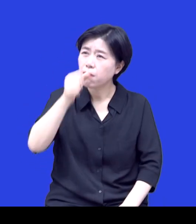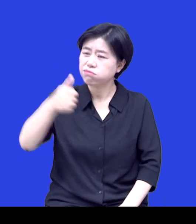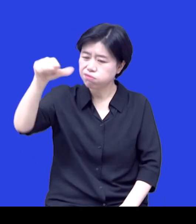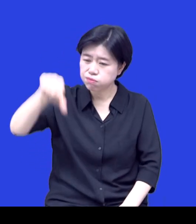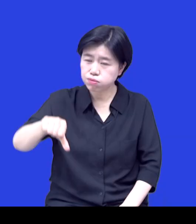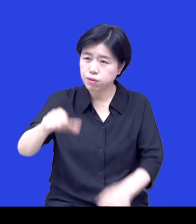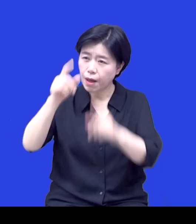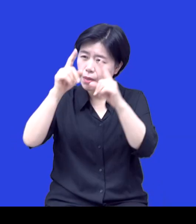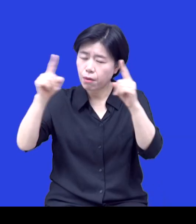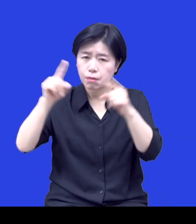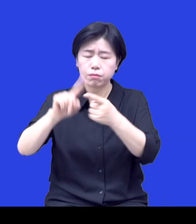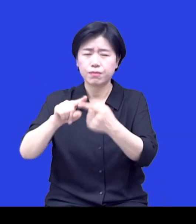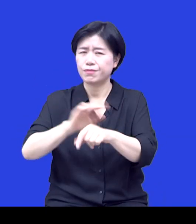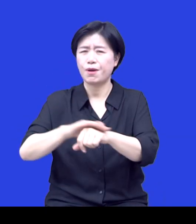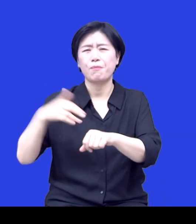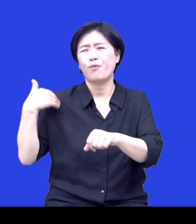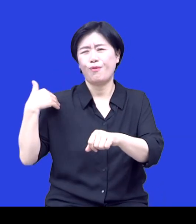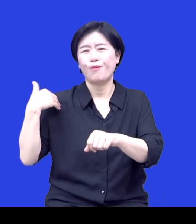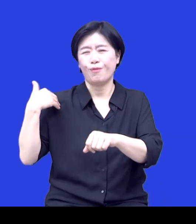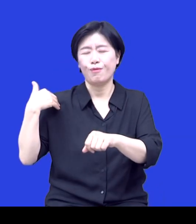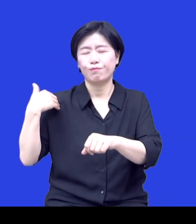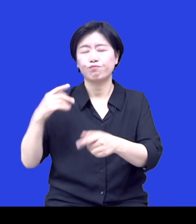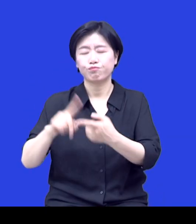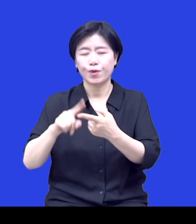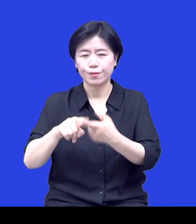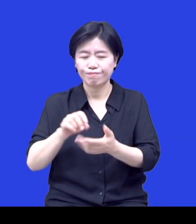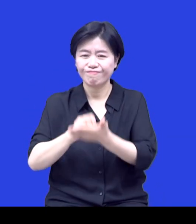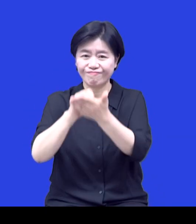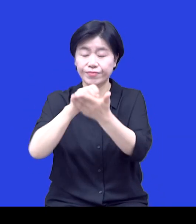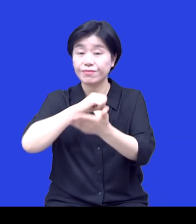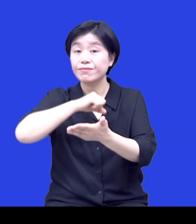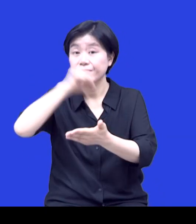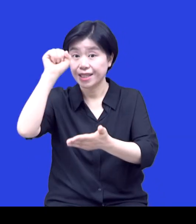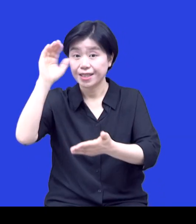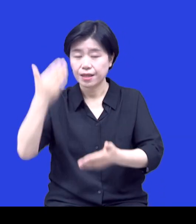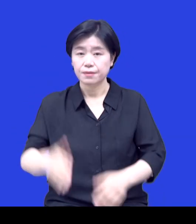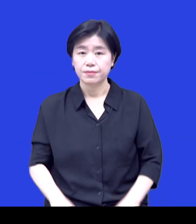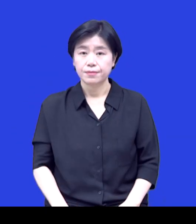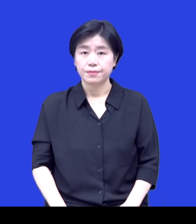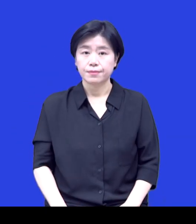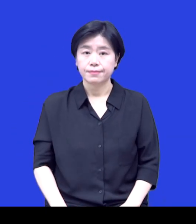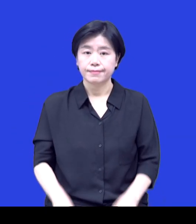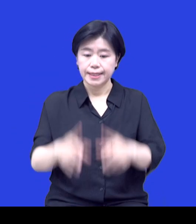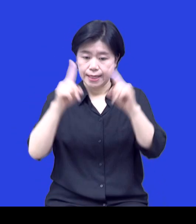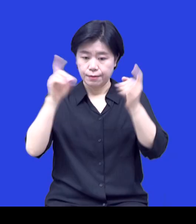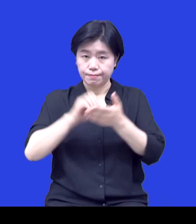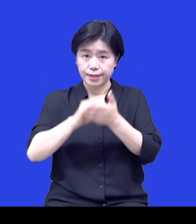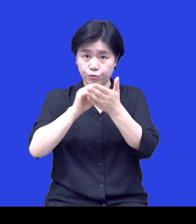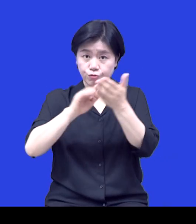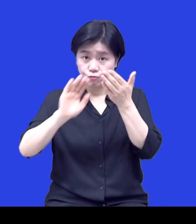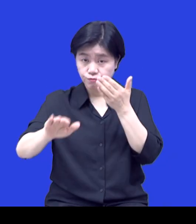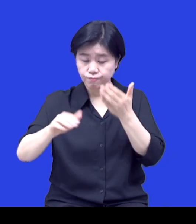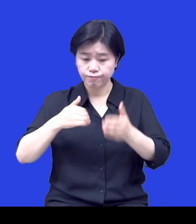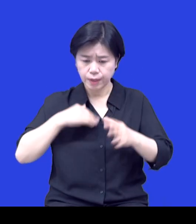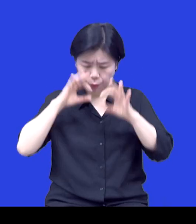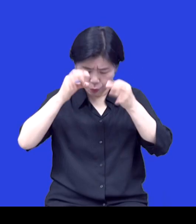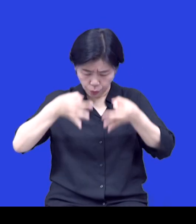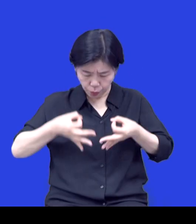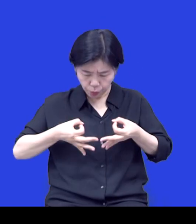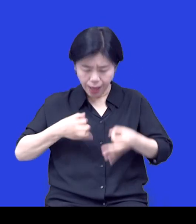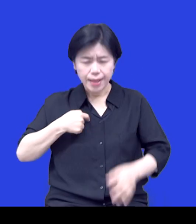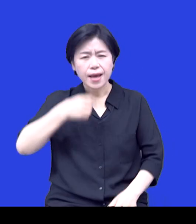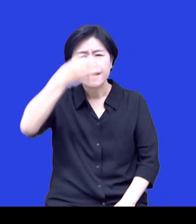이제 가게 되었고 예. 그렇지만은 제가 딱 제 재능을 엄선을 해보니까